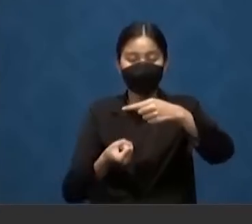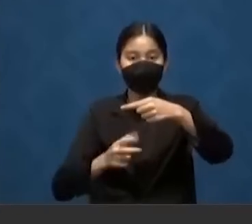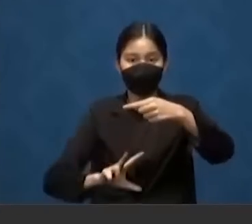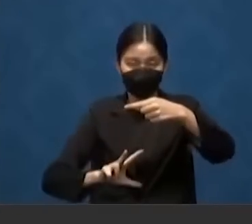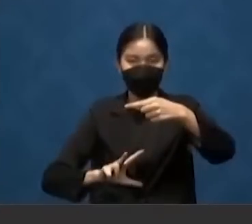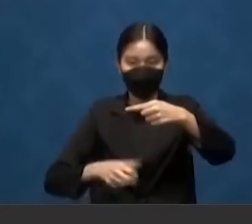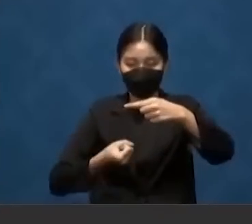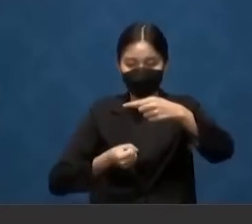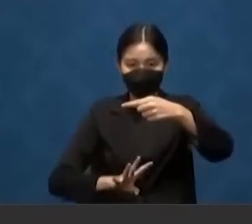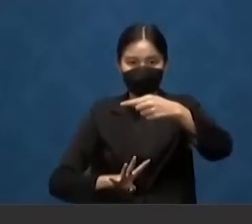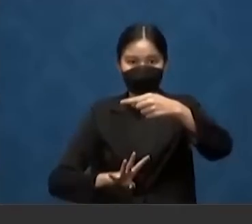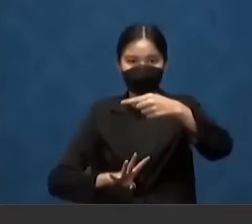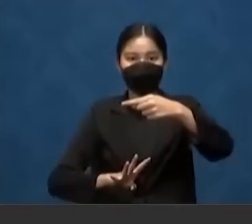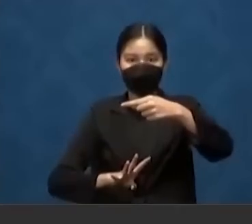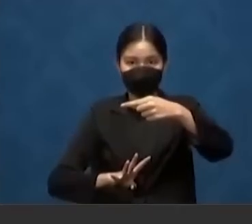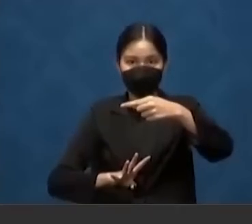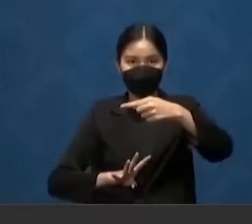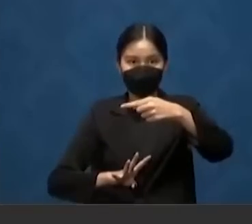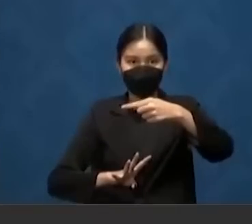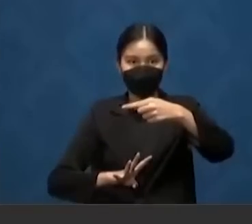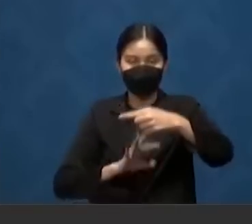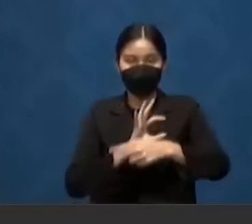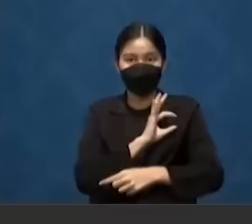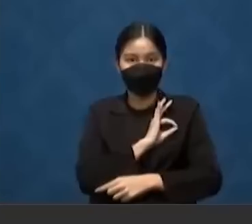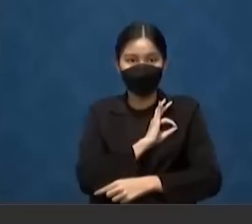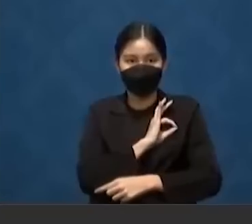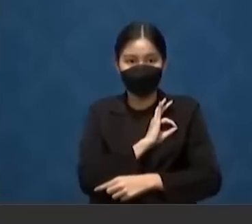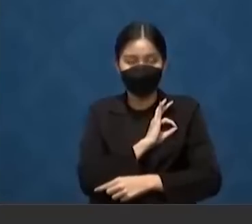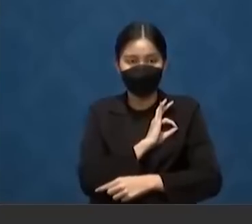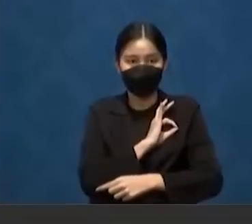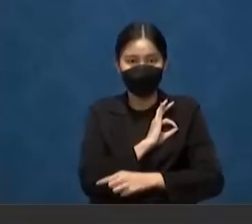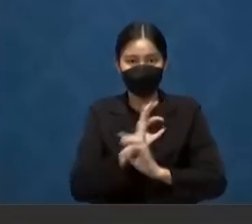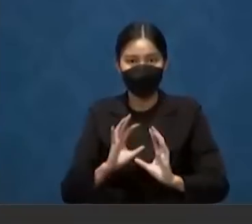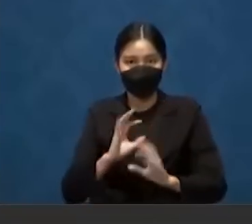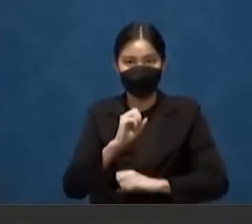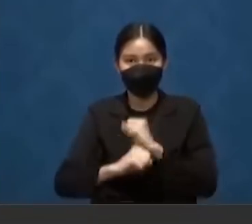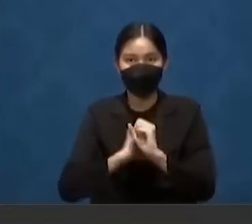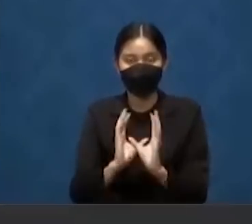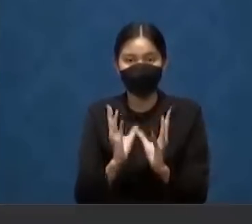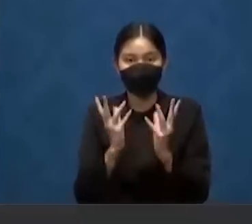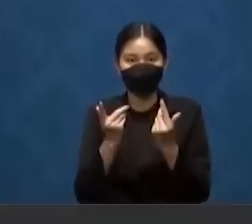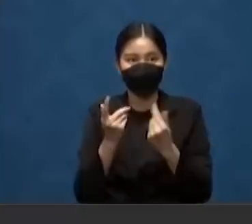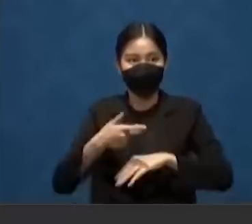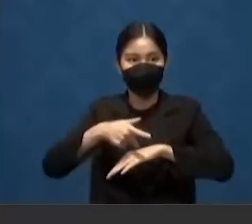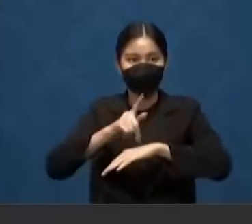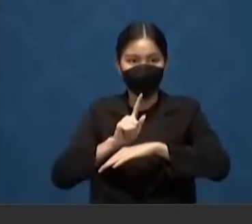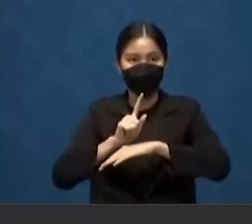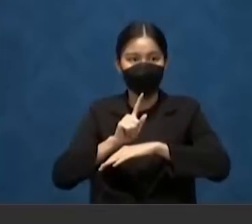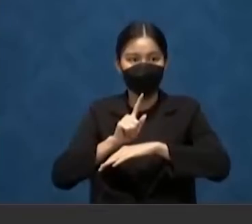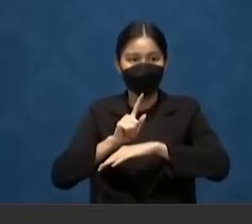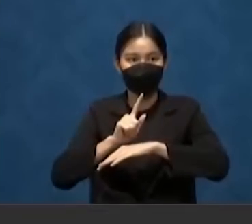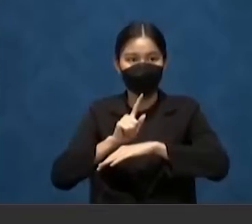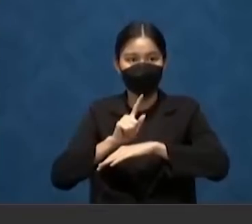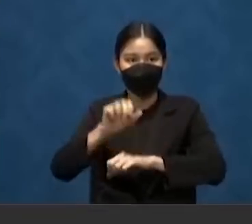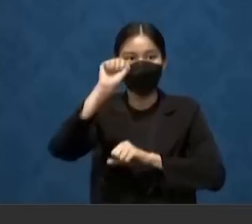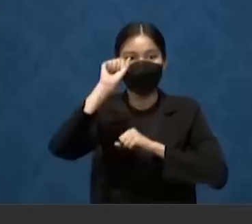ที่ 13 และลรitairegehenüz 14 สิ้นสมาชิกภาพสมาชิค พัก รวมพลังพระทาน